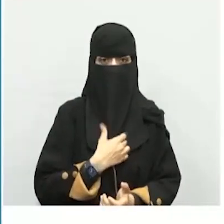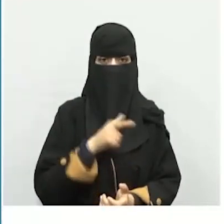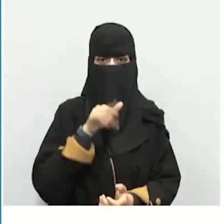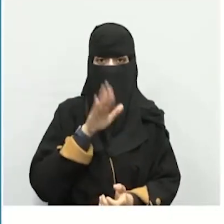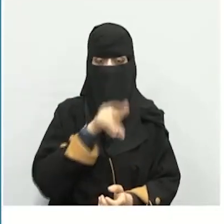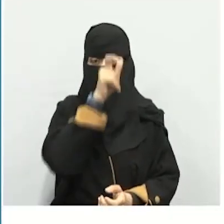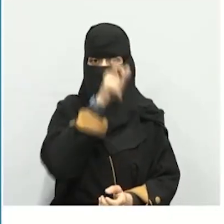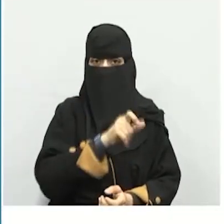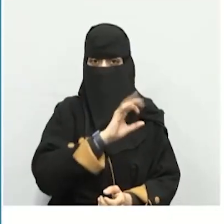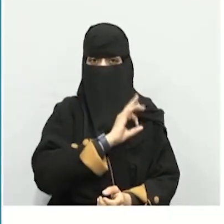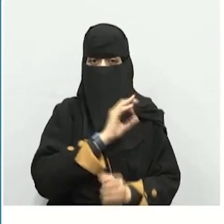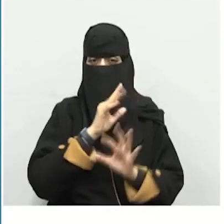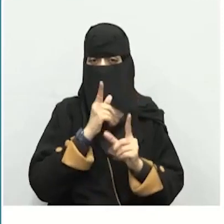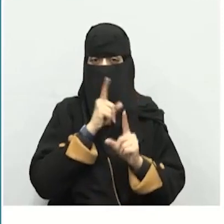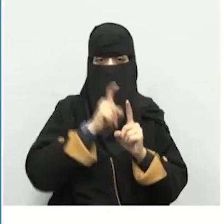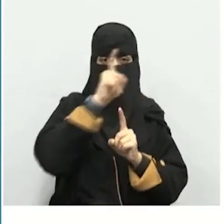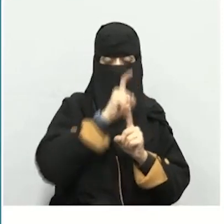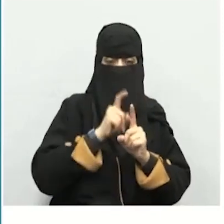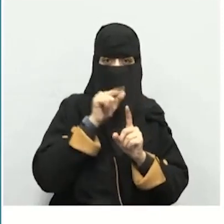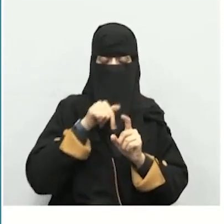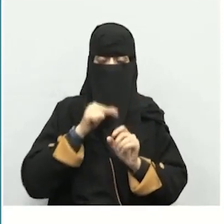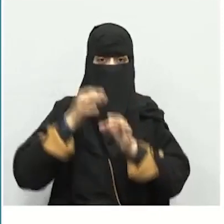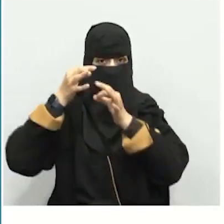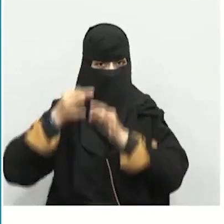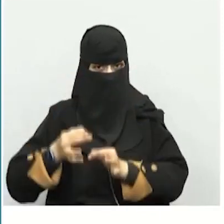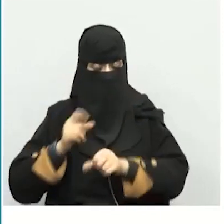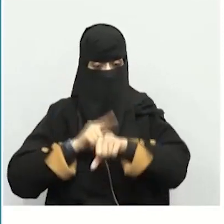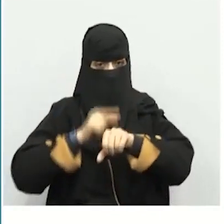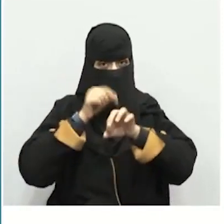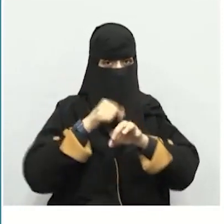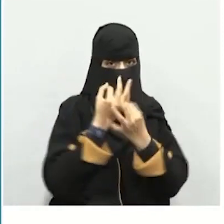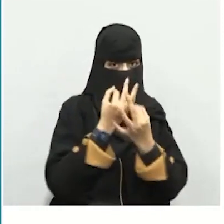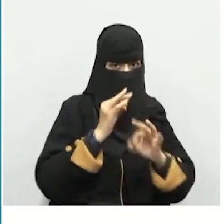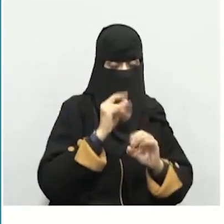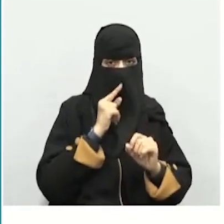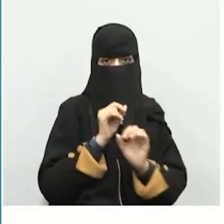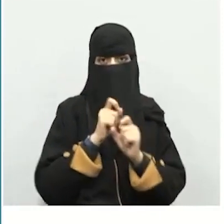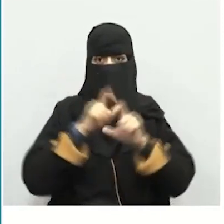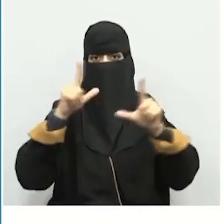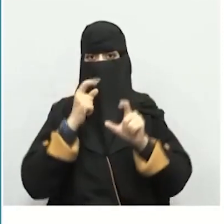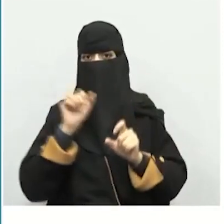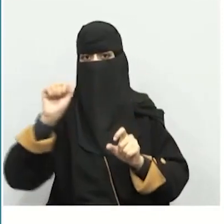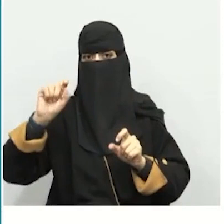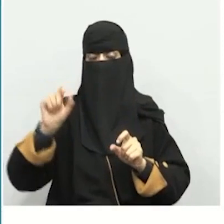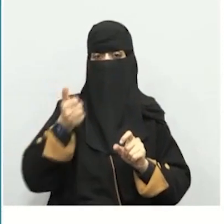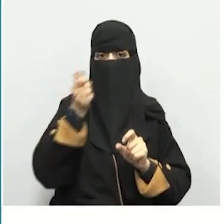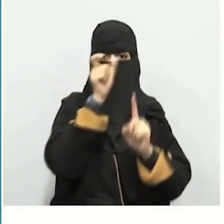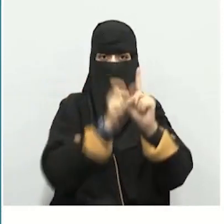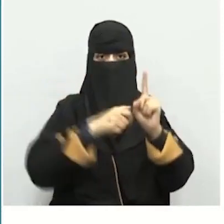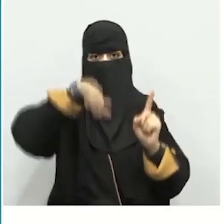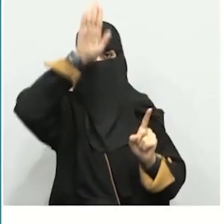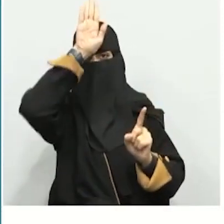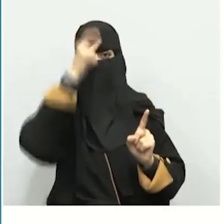طلابي وطالباتي، الدقة والانضباط من أبرز الصفات التي تميزت بها شخصية خادم الحرمين الشريفين الملك سلمان بن